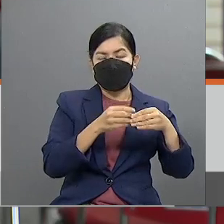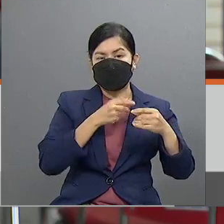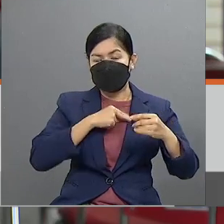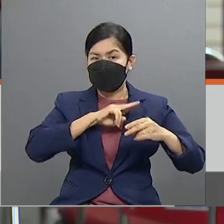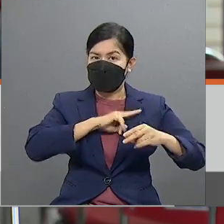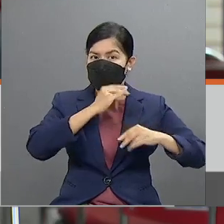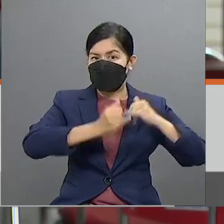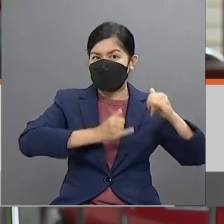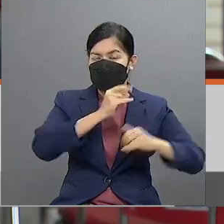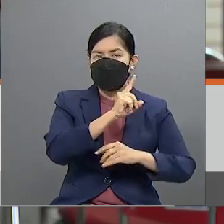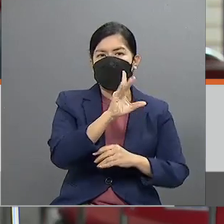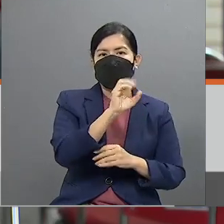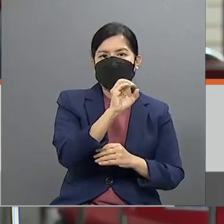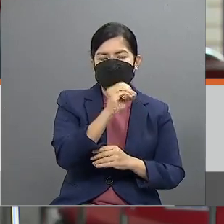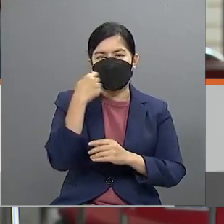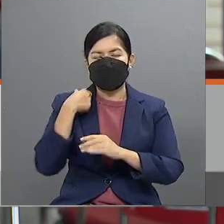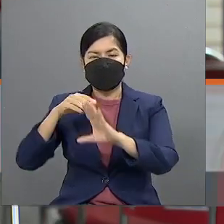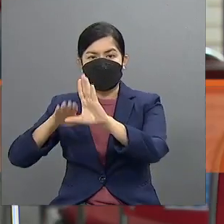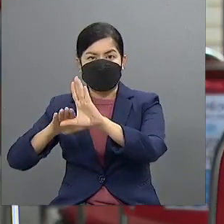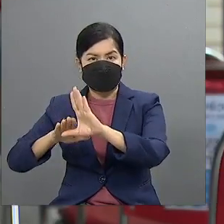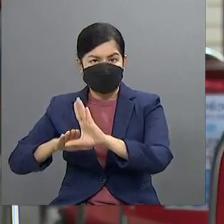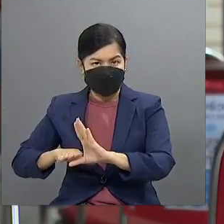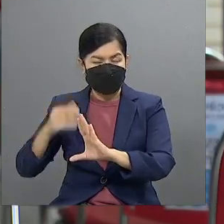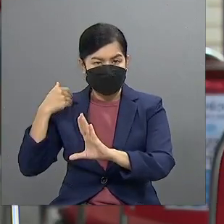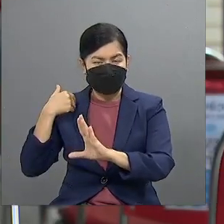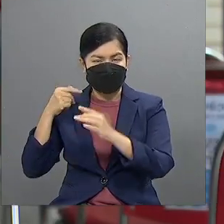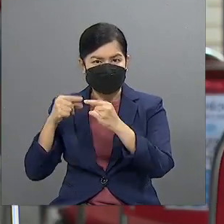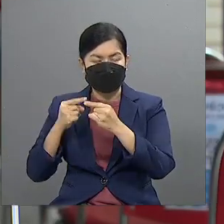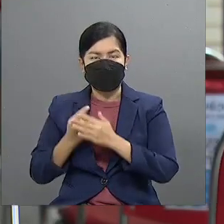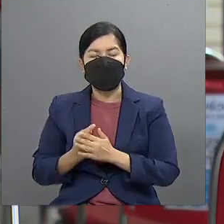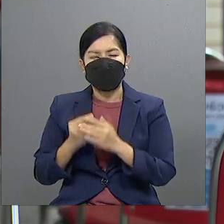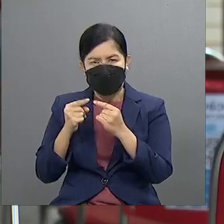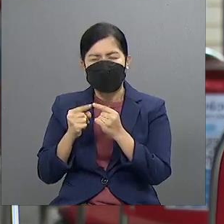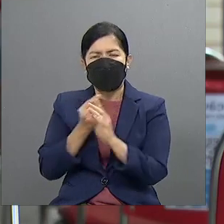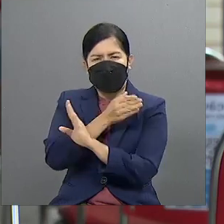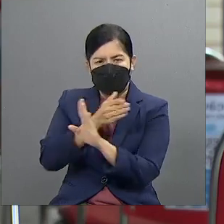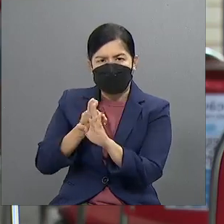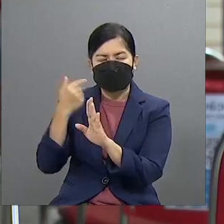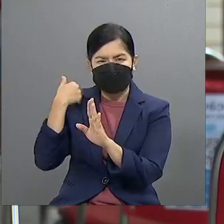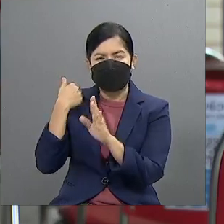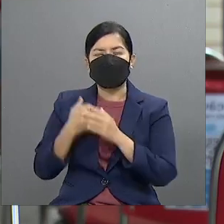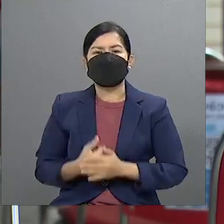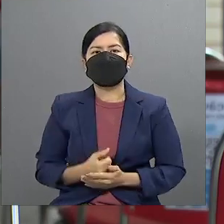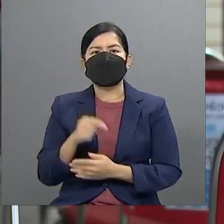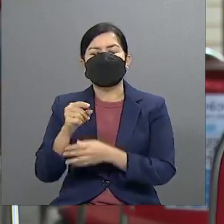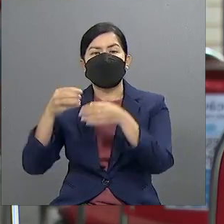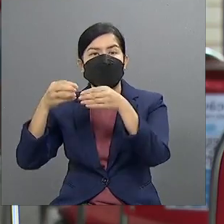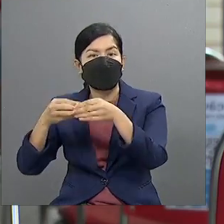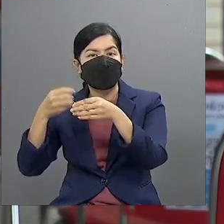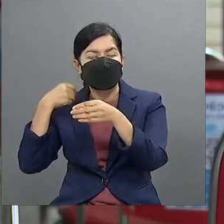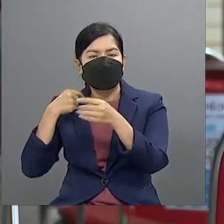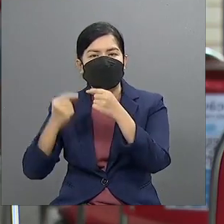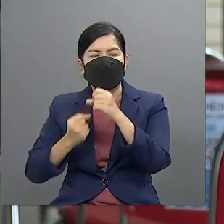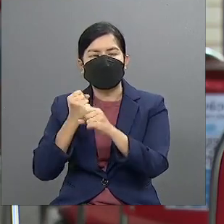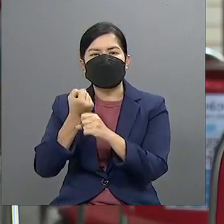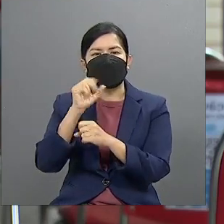ผู้สูงอายุที่ลงทะเบียนผ่านทางไทยร่วมใจมาก่อนล่วงหน้าแล้วนะคะจากนั้นก็จะเป็นกลุ่มของคนที่อายุ 18-59